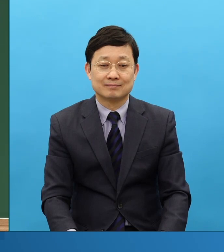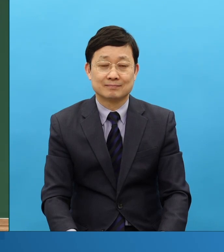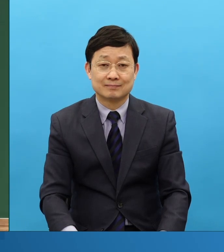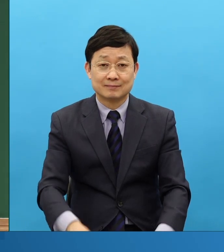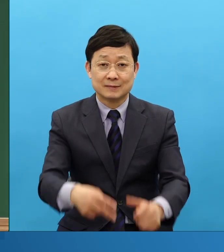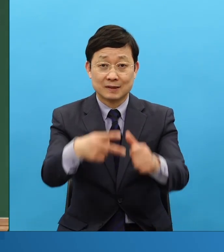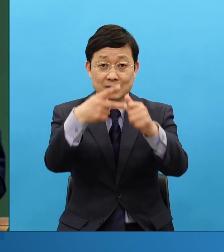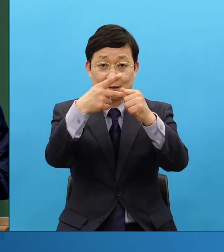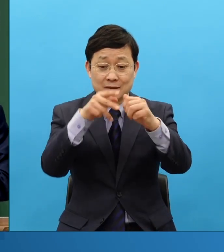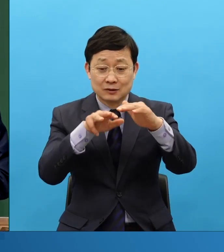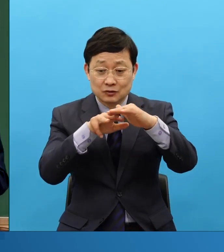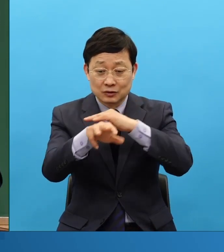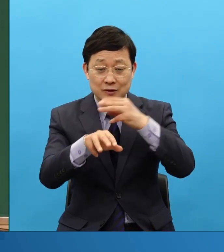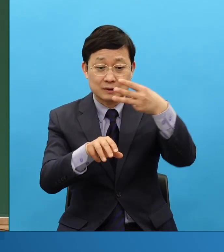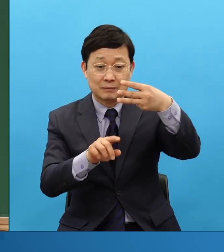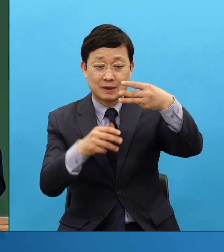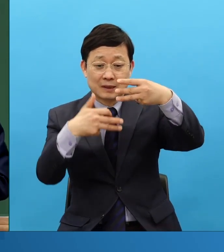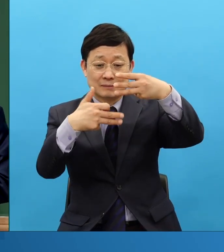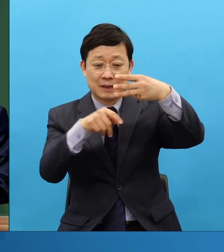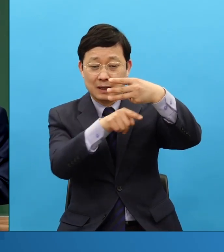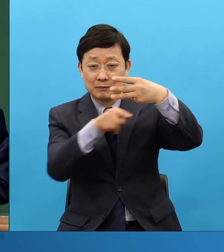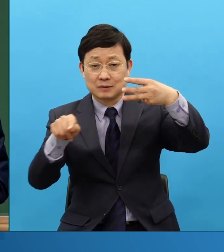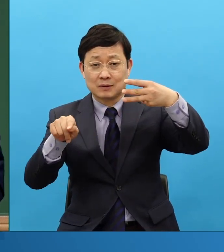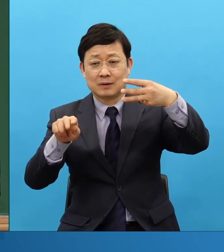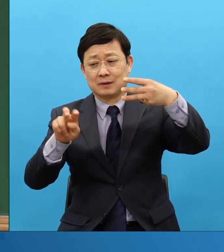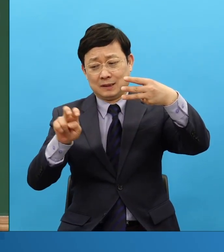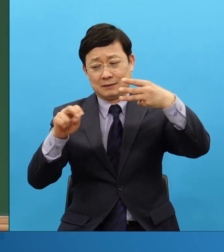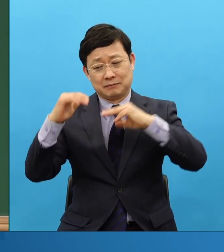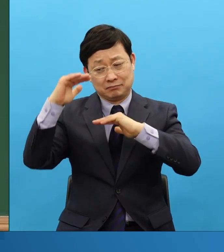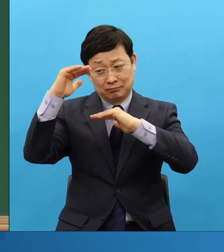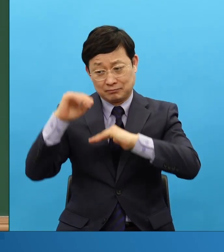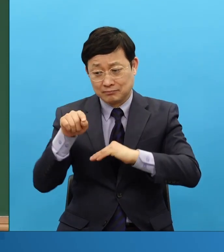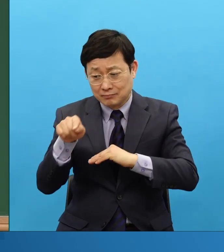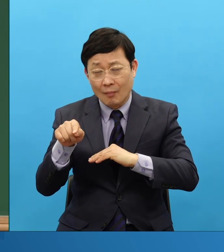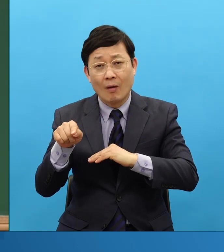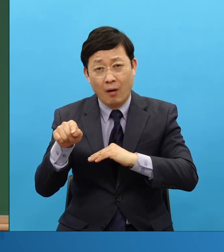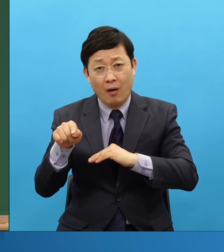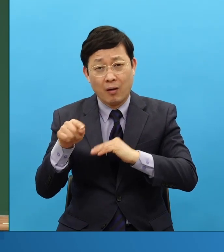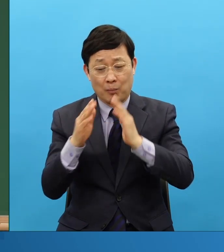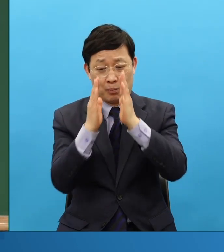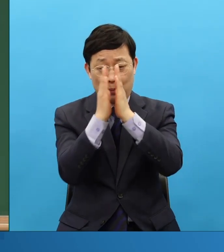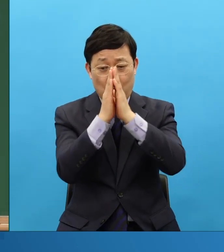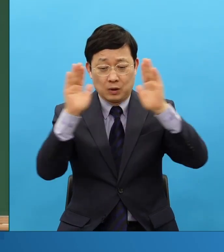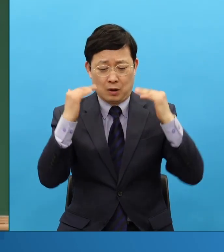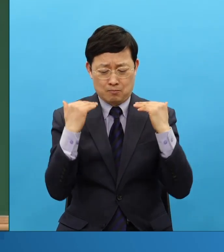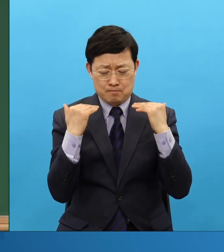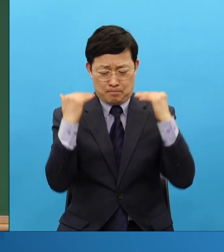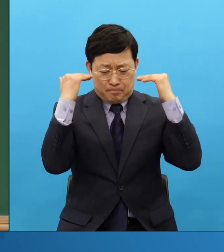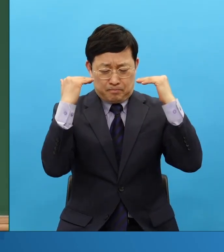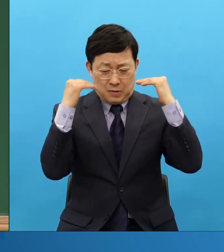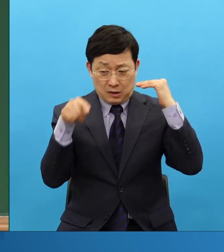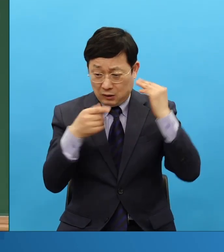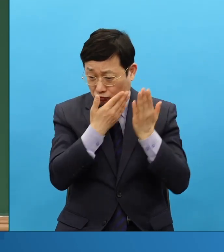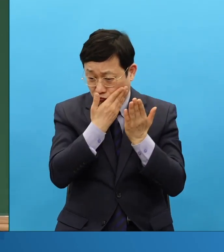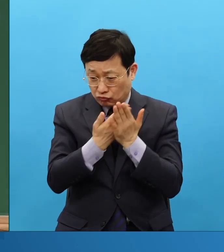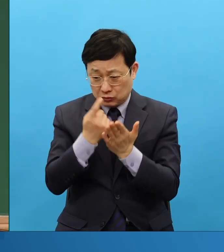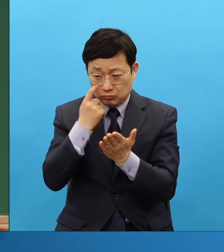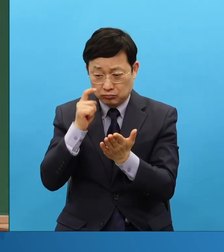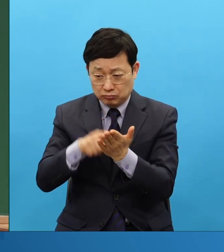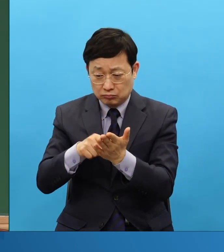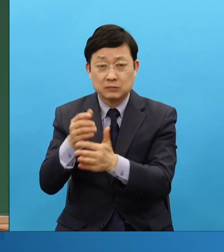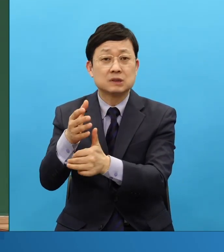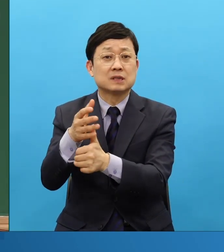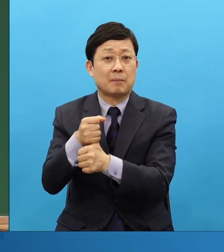이런 일이 벌어졌잖아요. And then we see events like Exodus chapter 3, 18 to 20 arise. 예, 여기에 중요한 선택을 한 중직자가